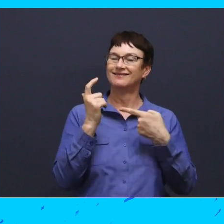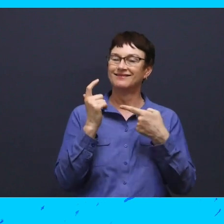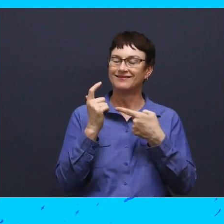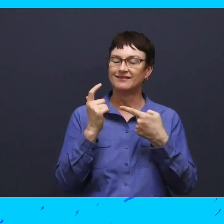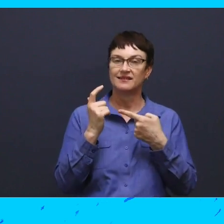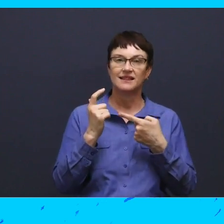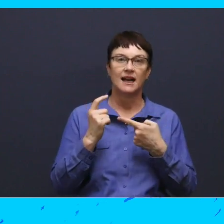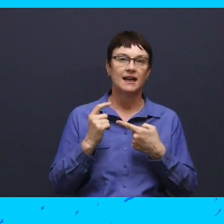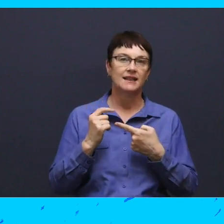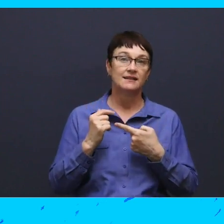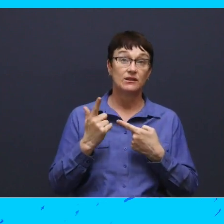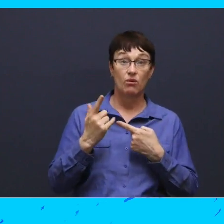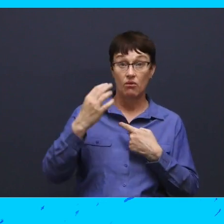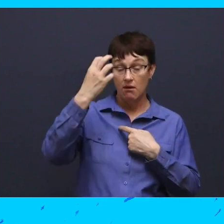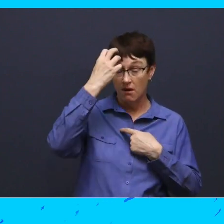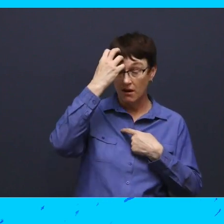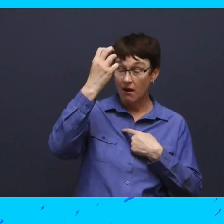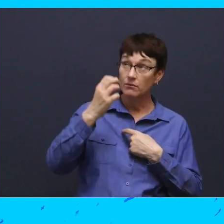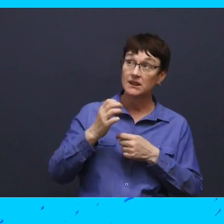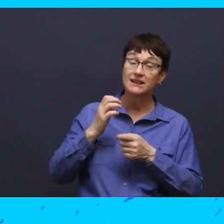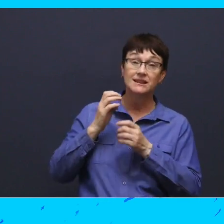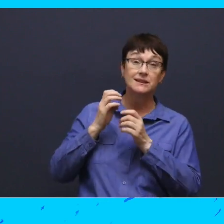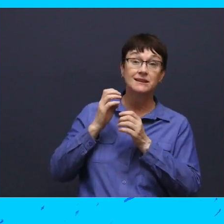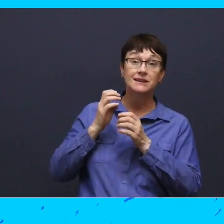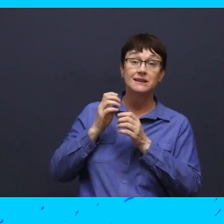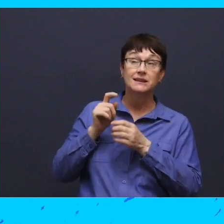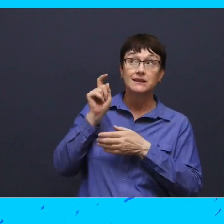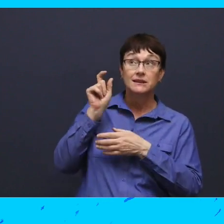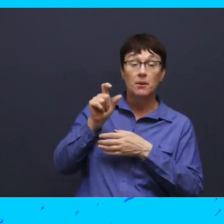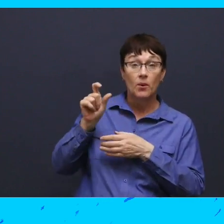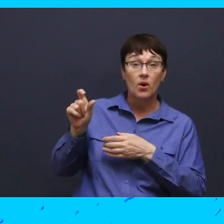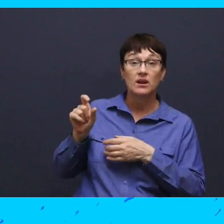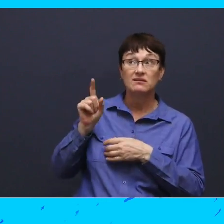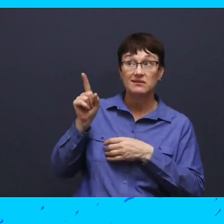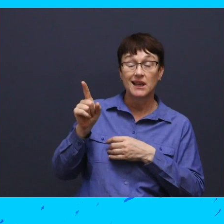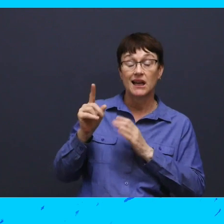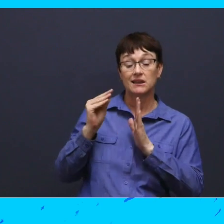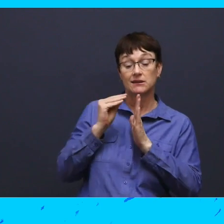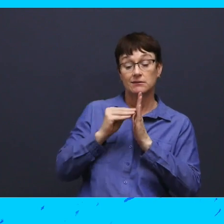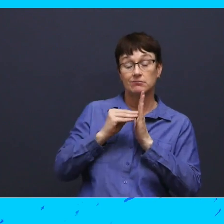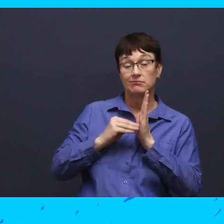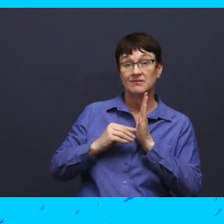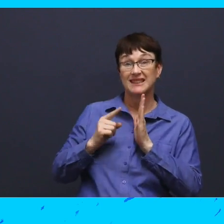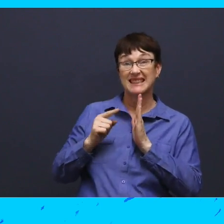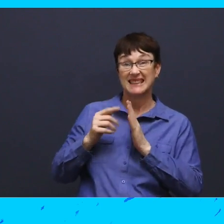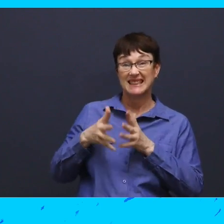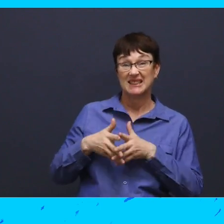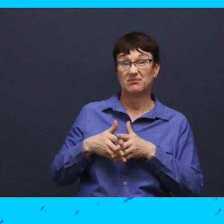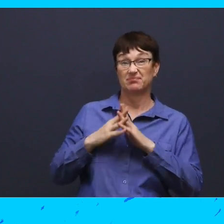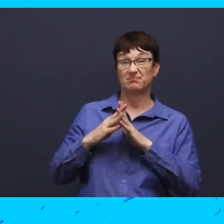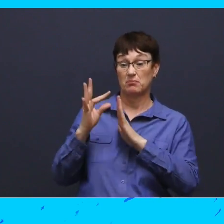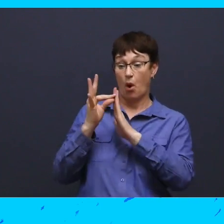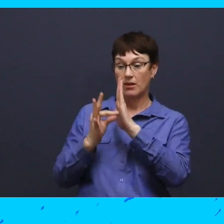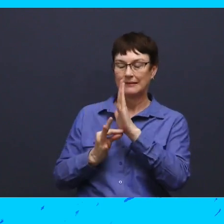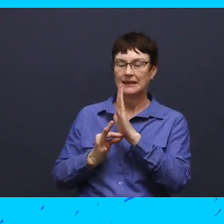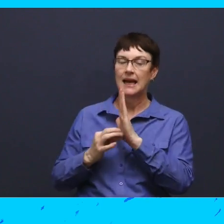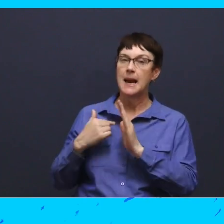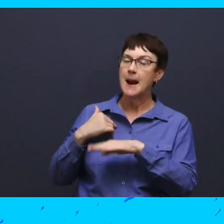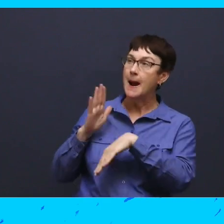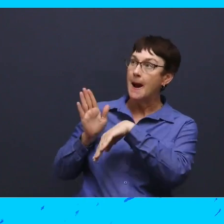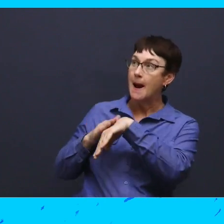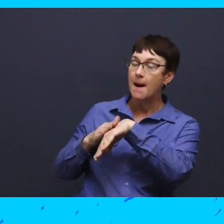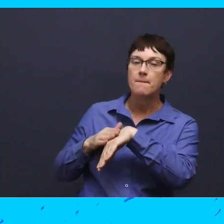on met le législateur en face aux adolescents qui effectivement